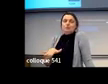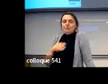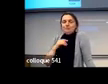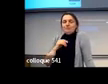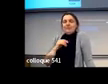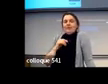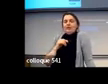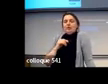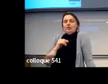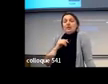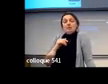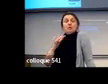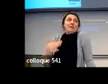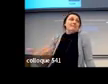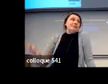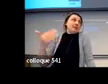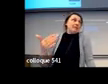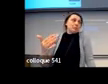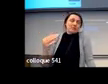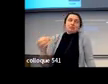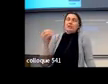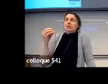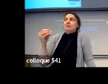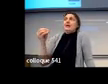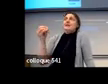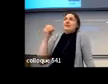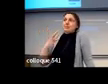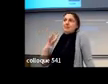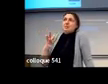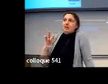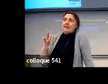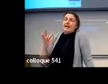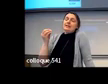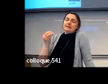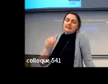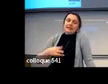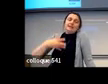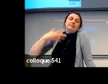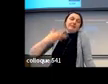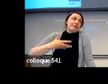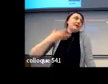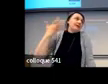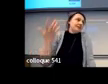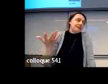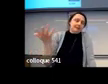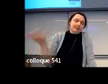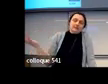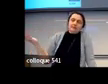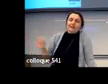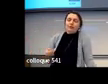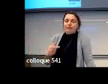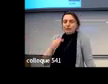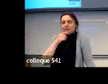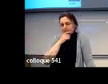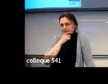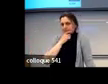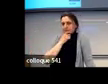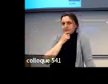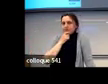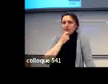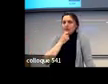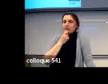vraiment entendu. Et ils ont même fait une démarche pour s'assurer que dans l'équipe éditoriale, il y ait vraiment des